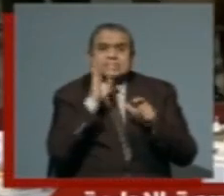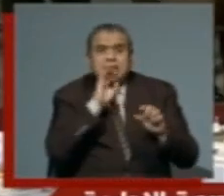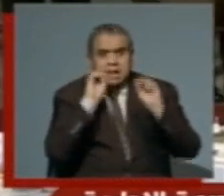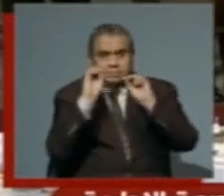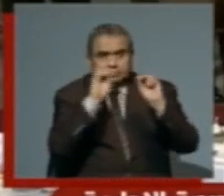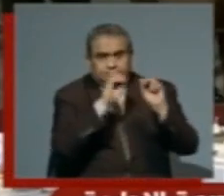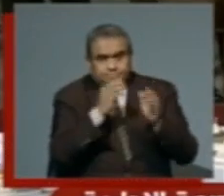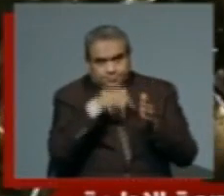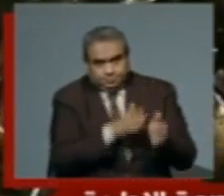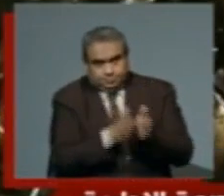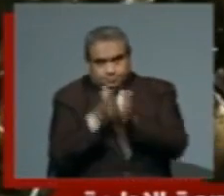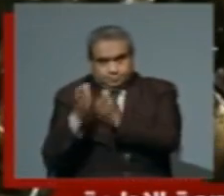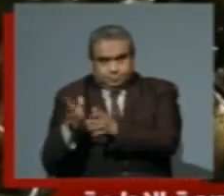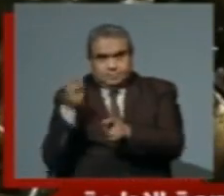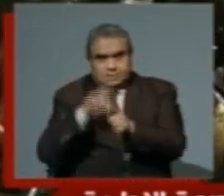في